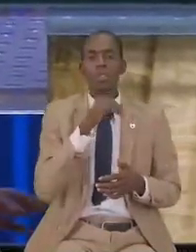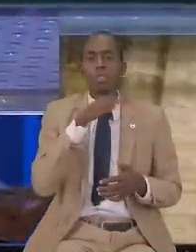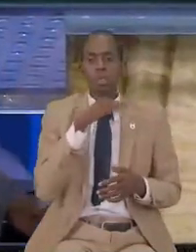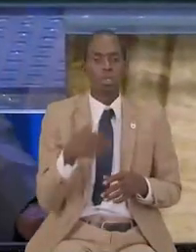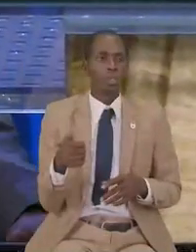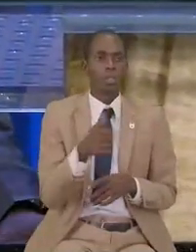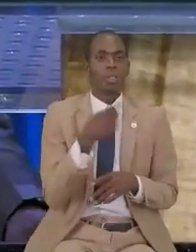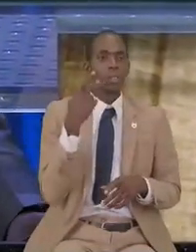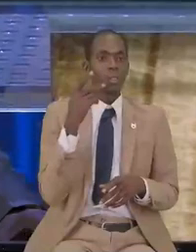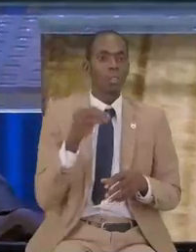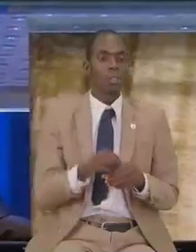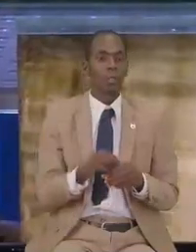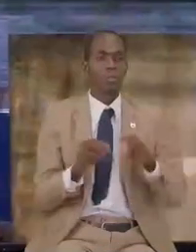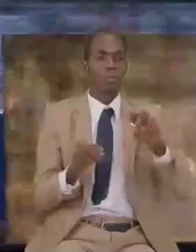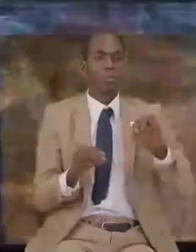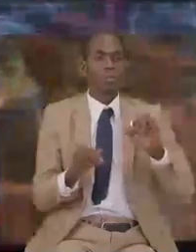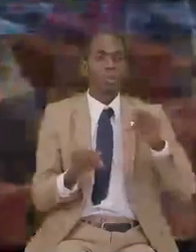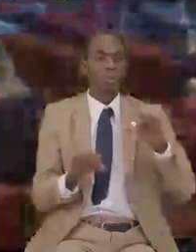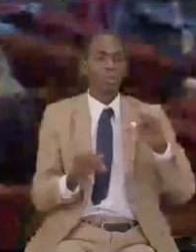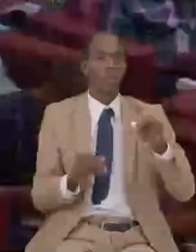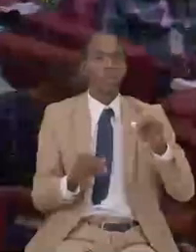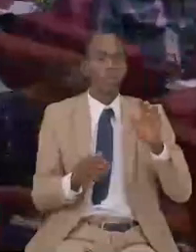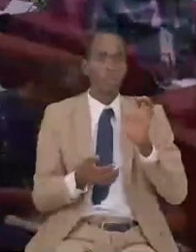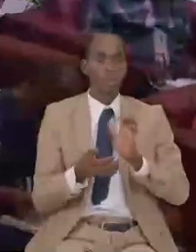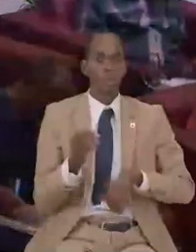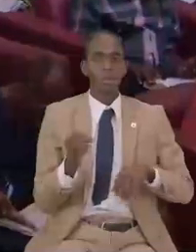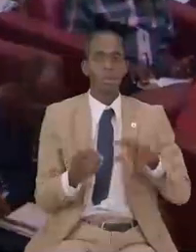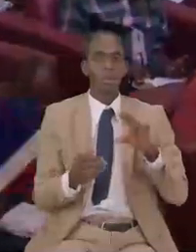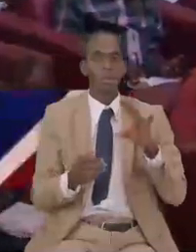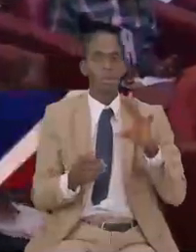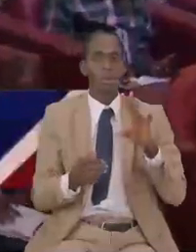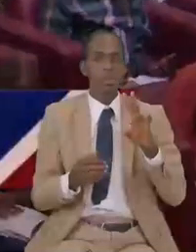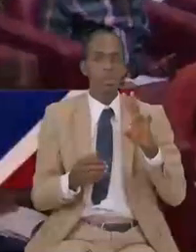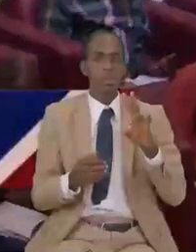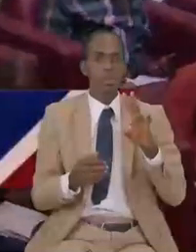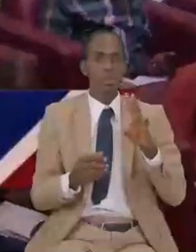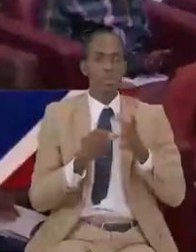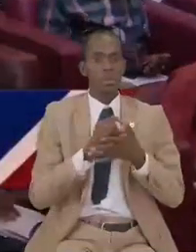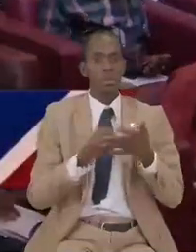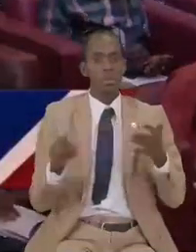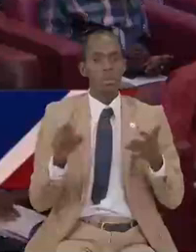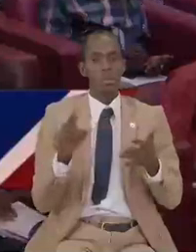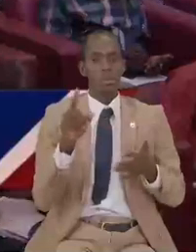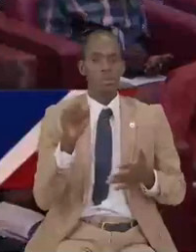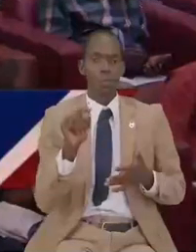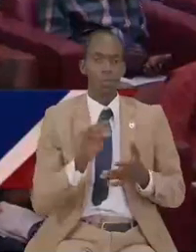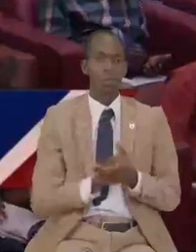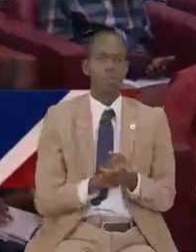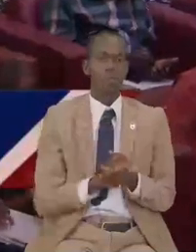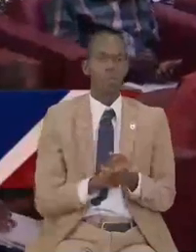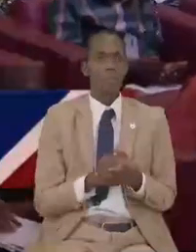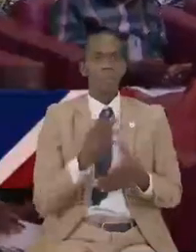Marc chapitre 7. Nous lisons le verset 20. Verset 20, Marc 7,